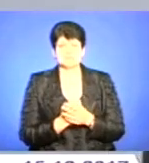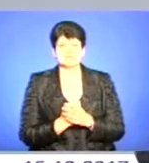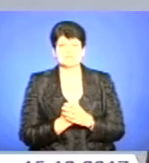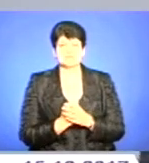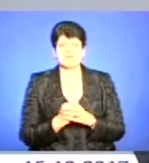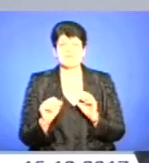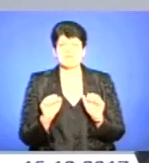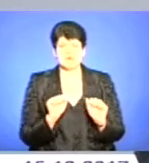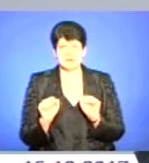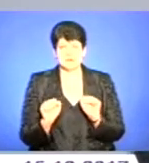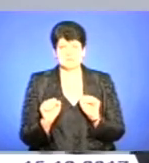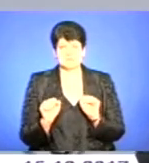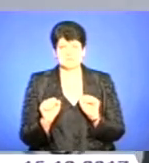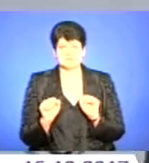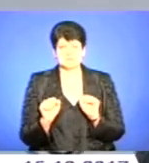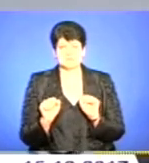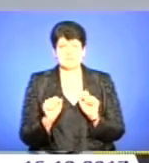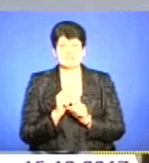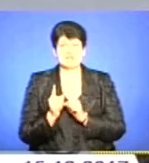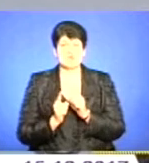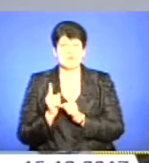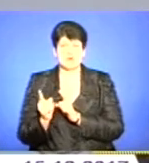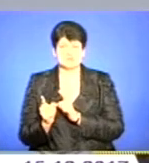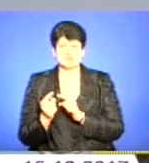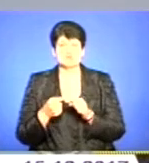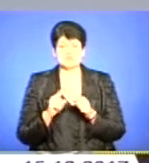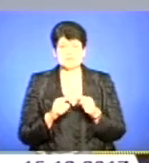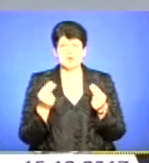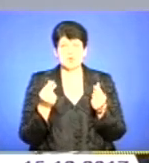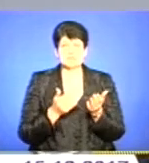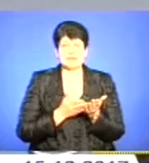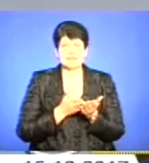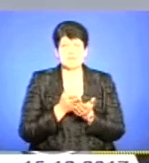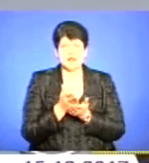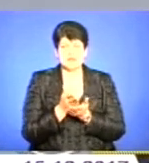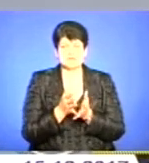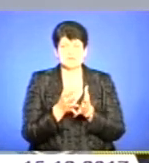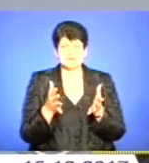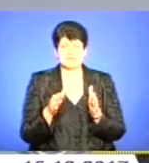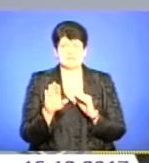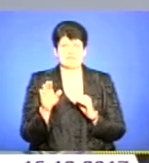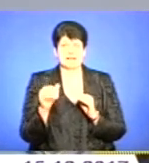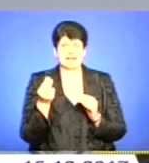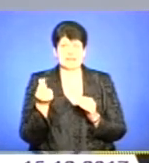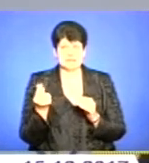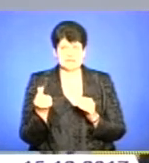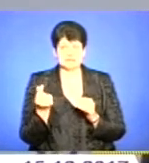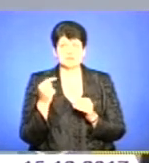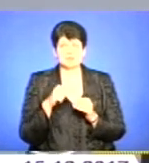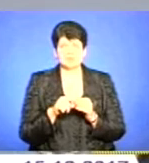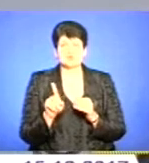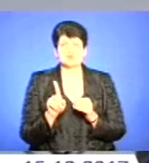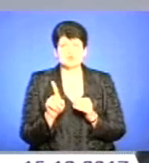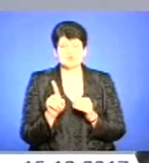в уряді, у реформаторів, щоб ці кошти направити більше через кредити. Того, що просто